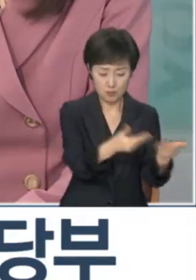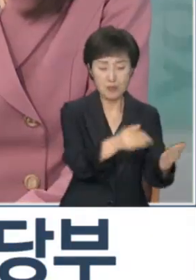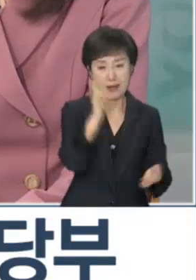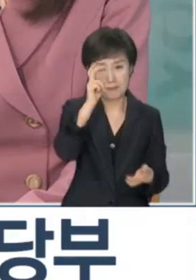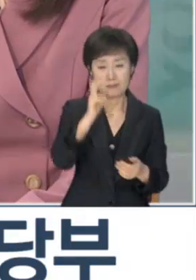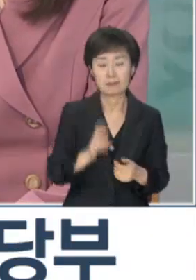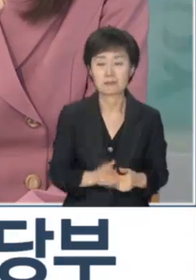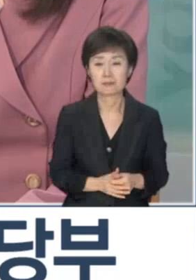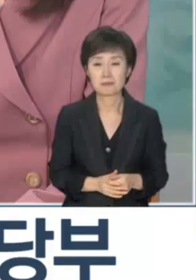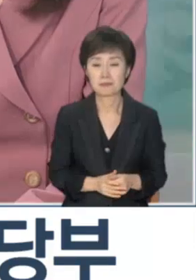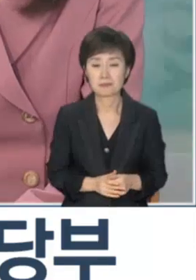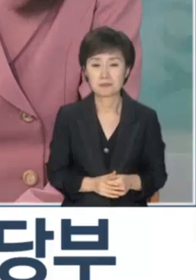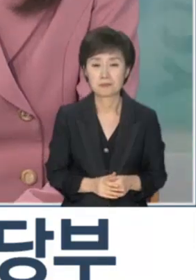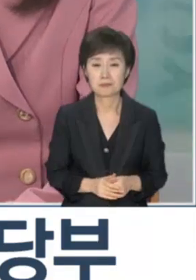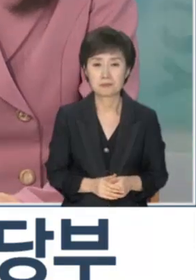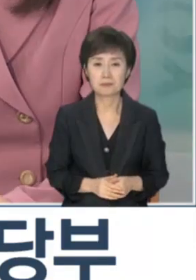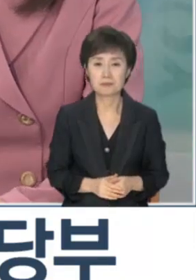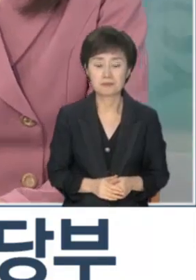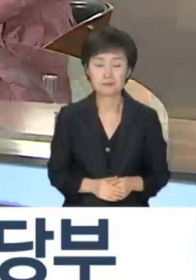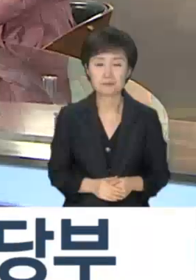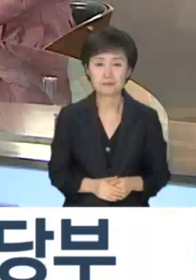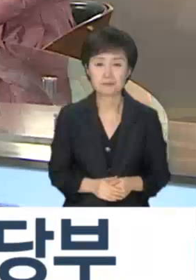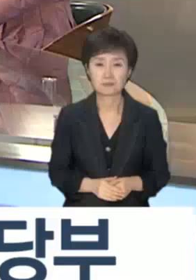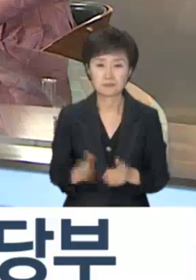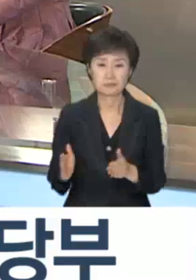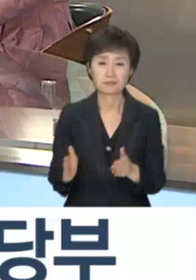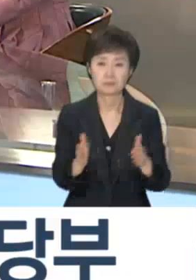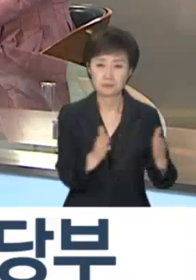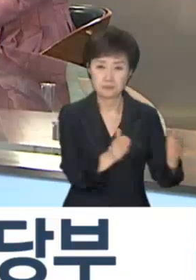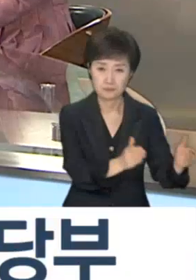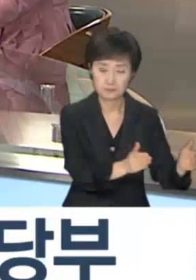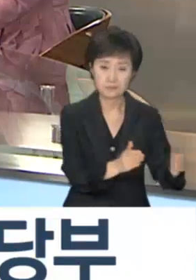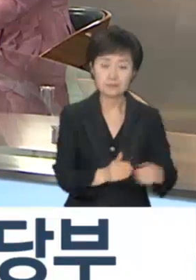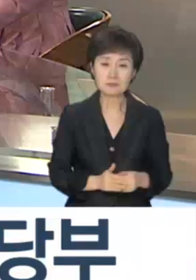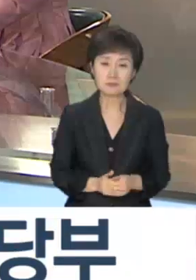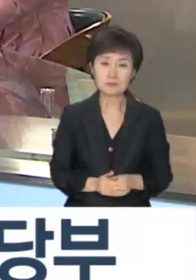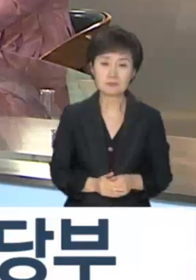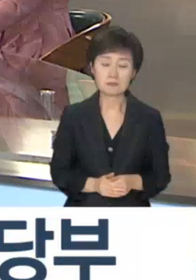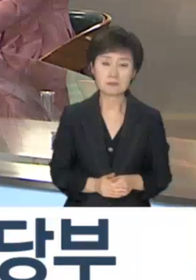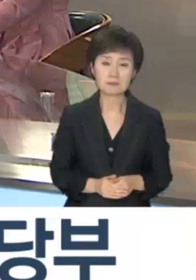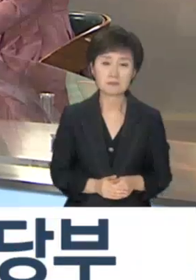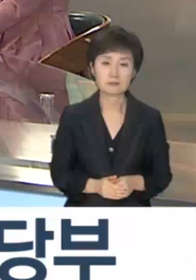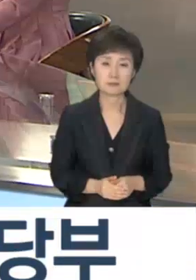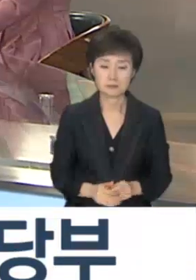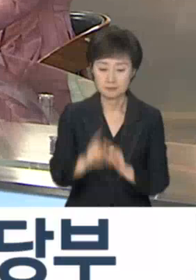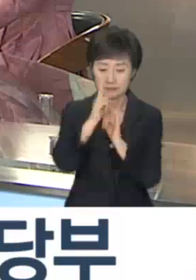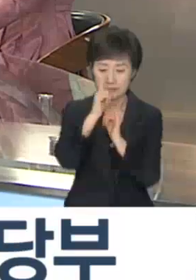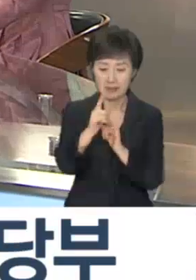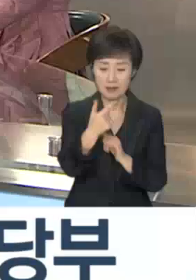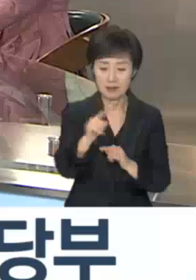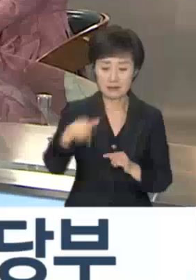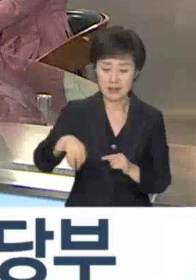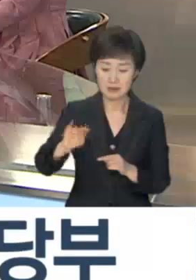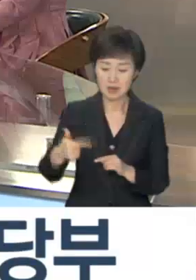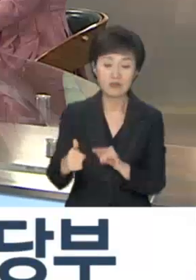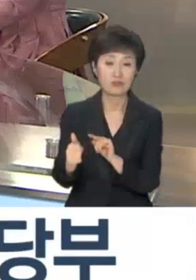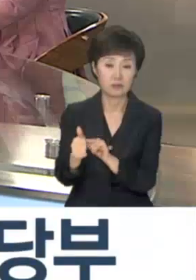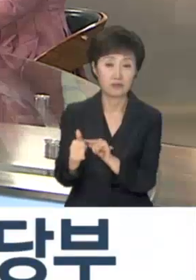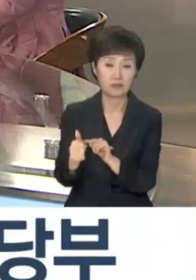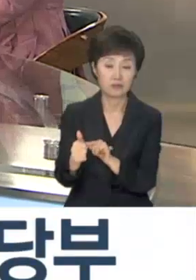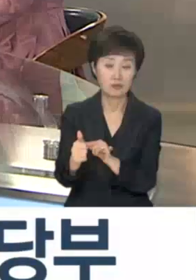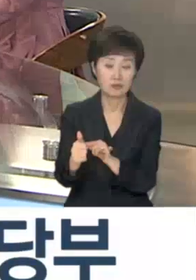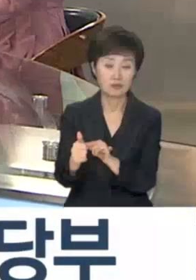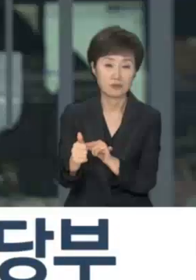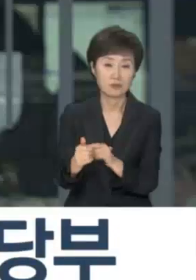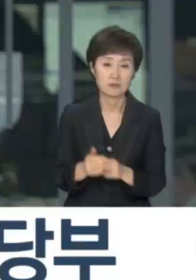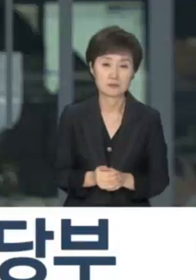네. 아, 알겠습니다. 자, 이 내용도 좀 여쭤봐야겠는데 지금 이야기하면서 이낙연 전 대표 언급도 지금 여러 번